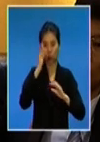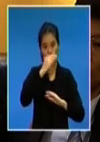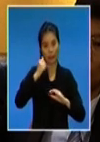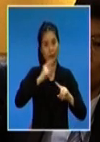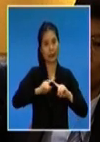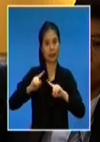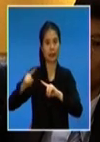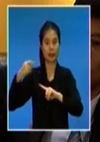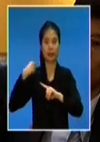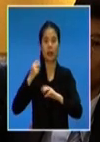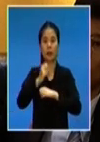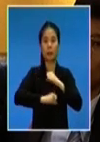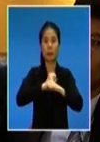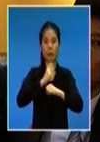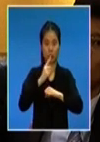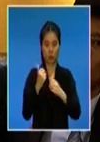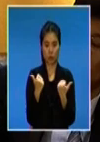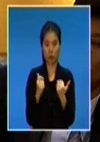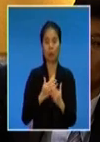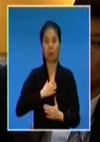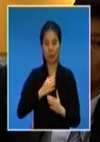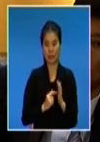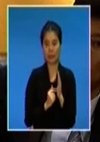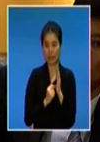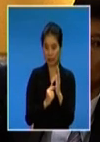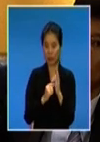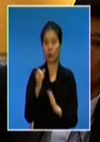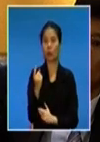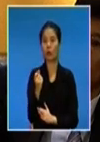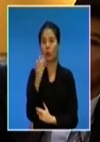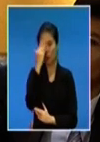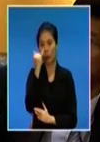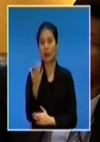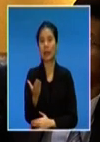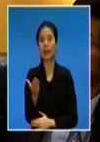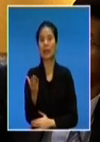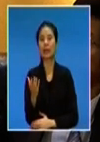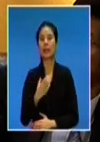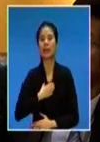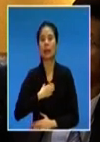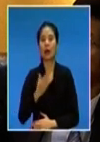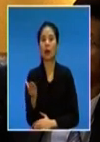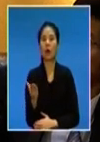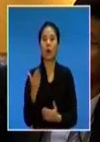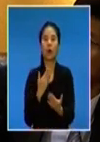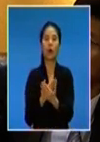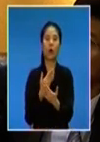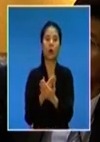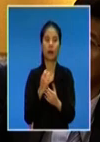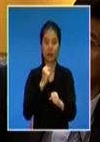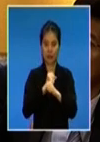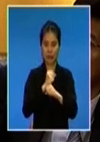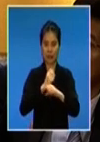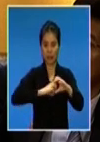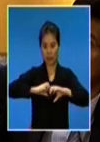ใหม่ปีนี้ถ้าเราไม่เสนอก่อนตอนนี้ไม่มีทางทำได้เลยเพราะจะไม่มีงบ ข้อเท็จจริงจะเป็นอย่างนี้เพราะฉะนั้นเรื่องตรงนี้เองนี่ที่เส